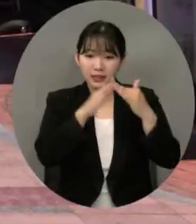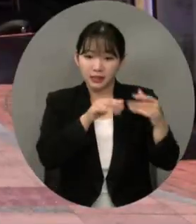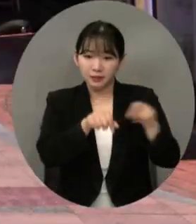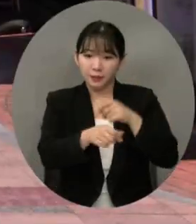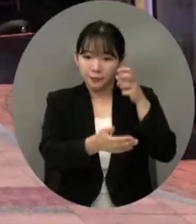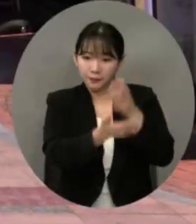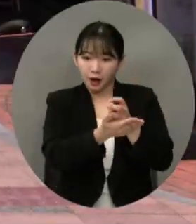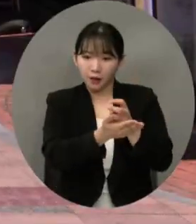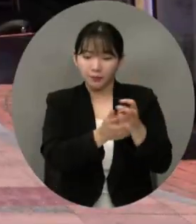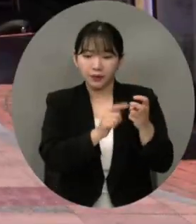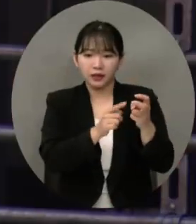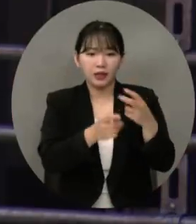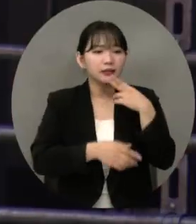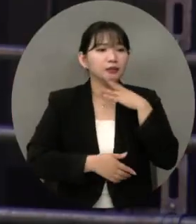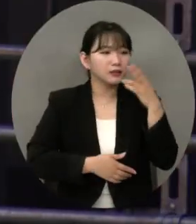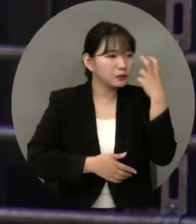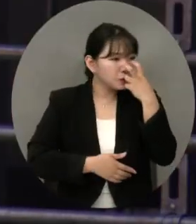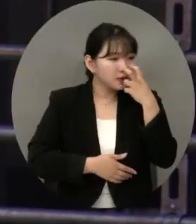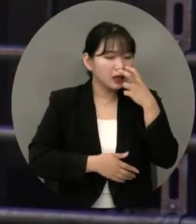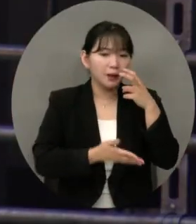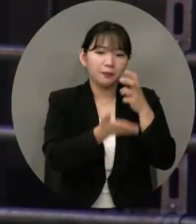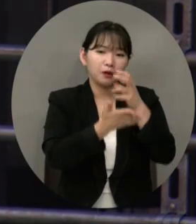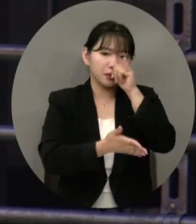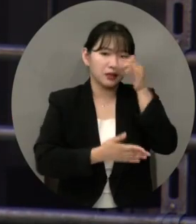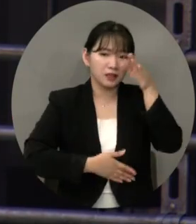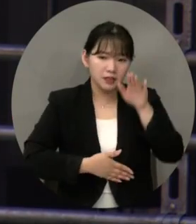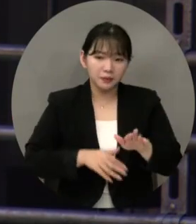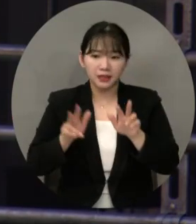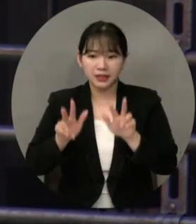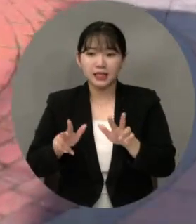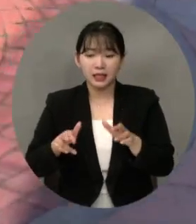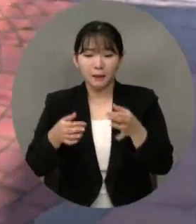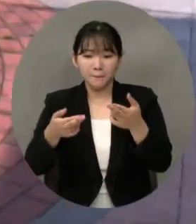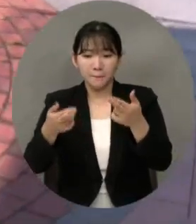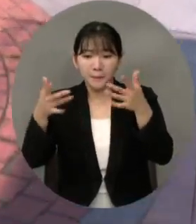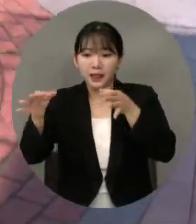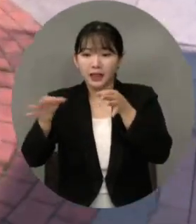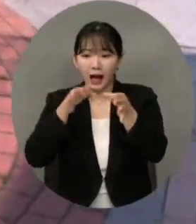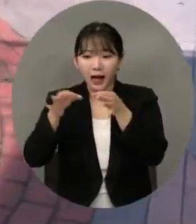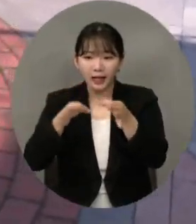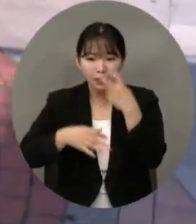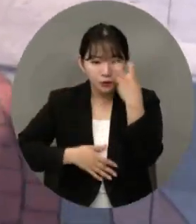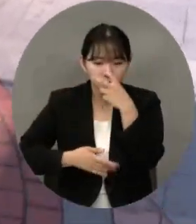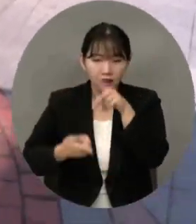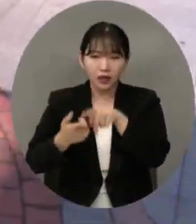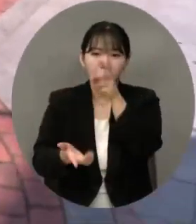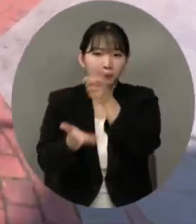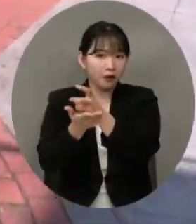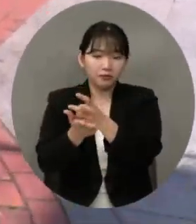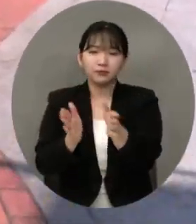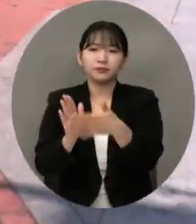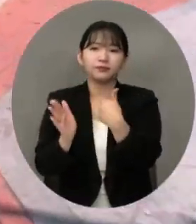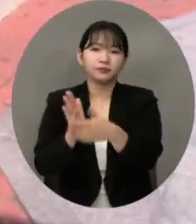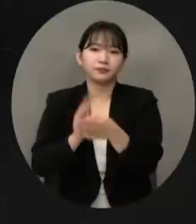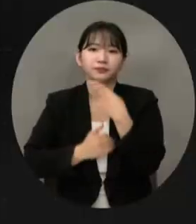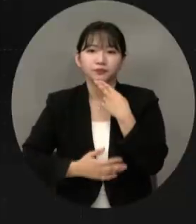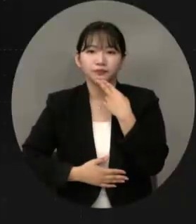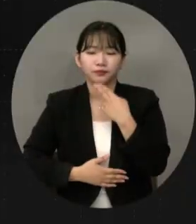특별법으로 빈집에 대한 실태조사 규정은 마련돼 있지만 현재 빈 상업시설 실태조사에 대한 법적 근거는